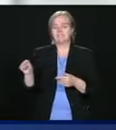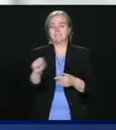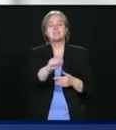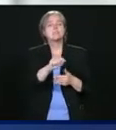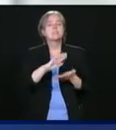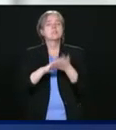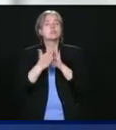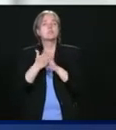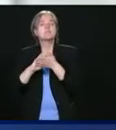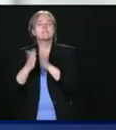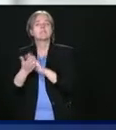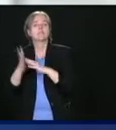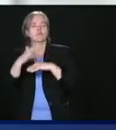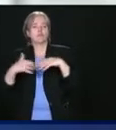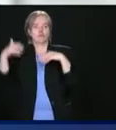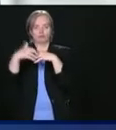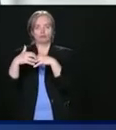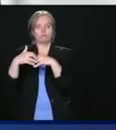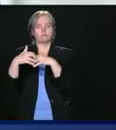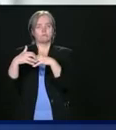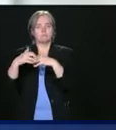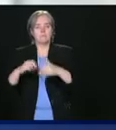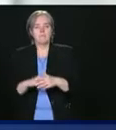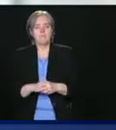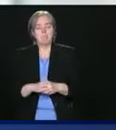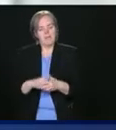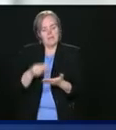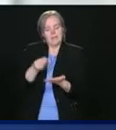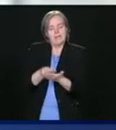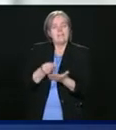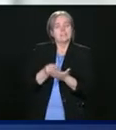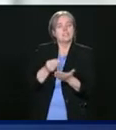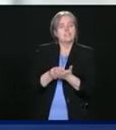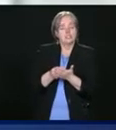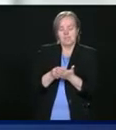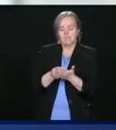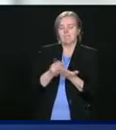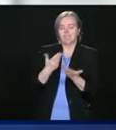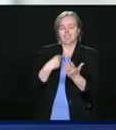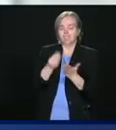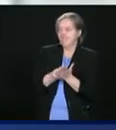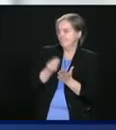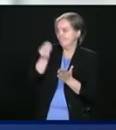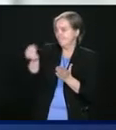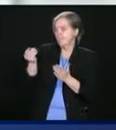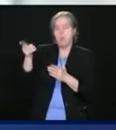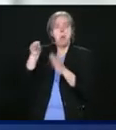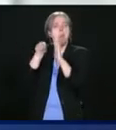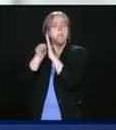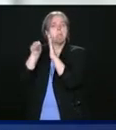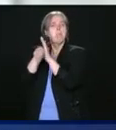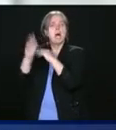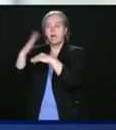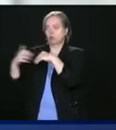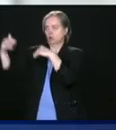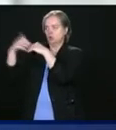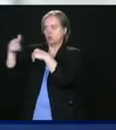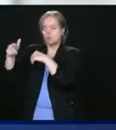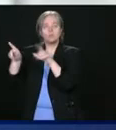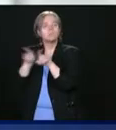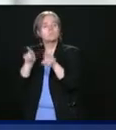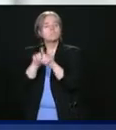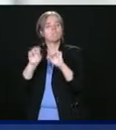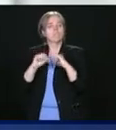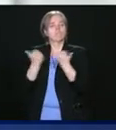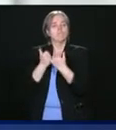autochtones. Le financement sera acheminé par l'entremise d'institutions financières autochtones et de l'Association